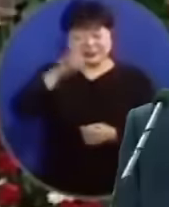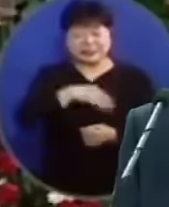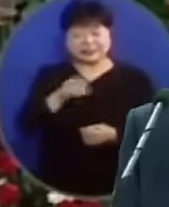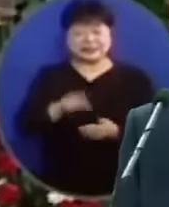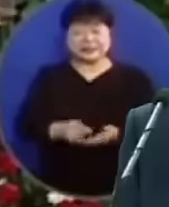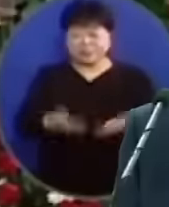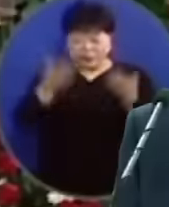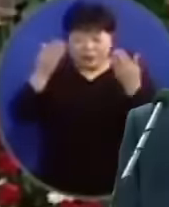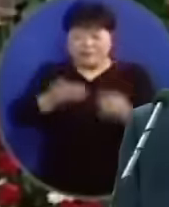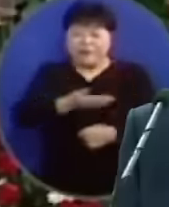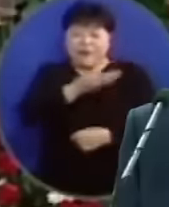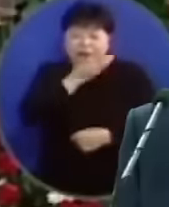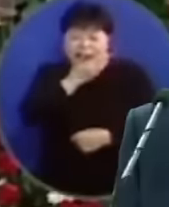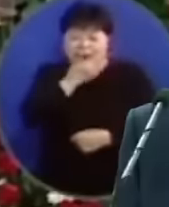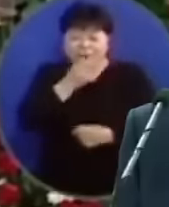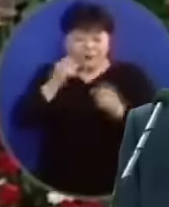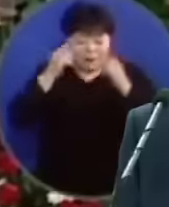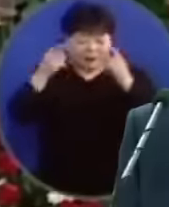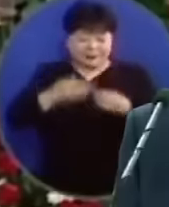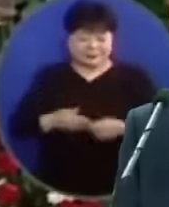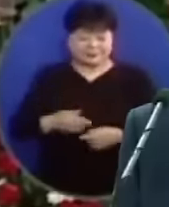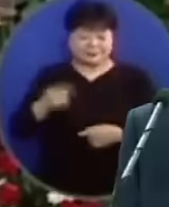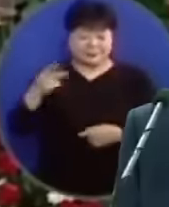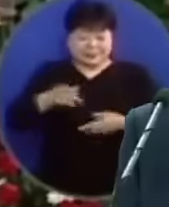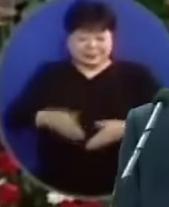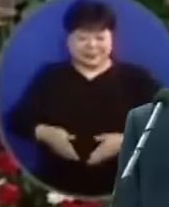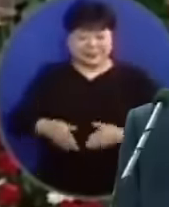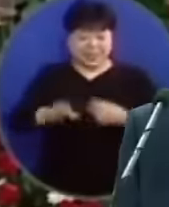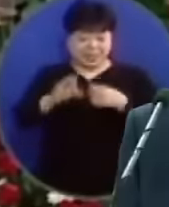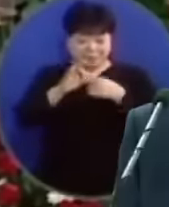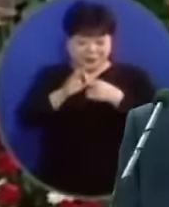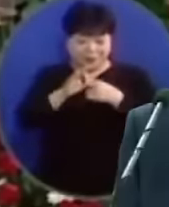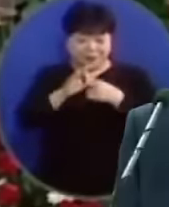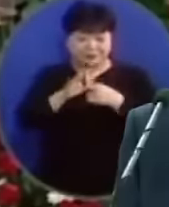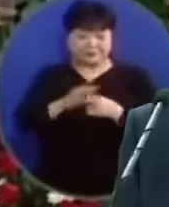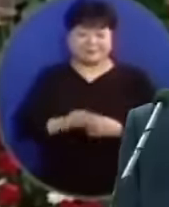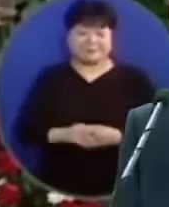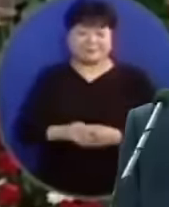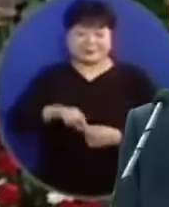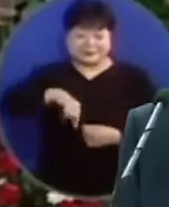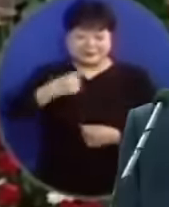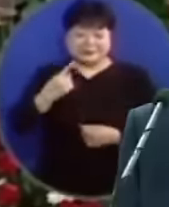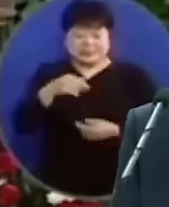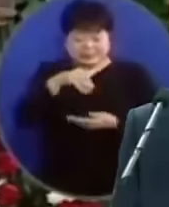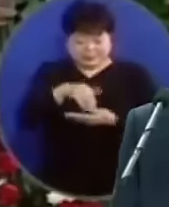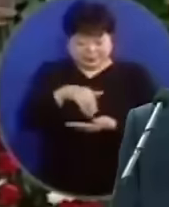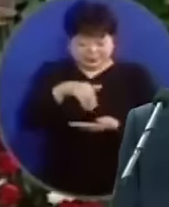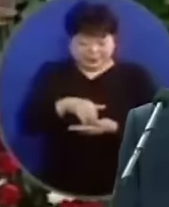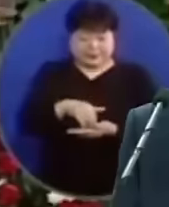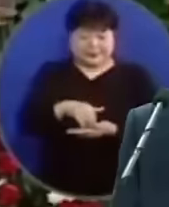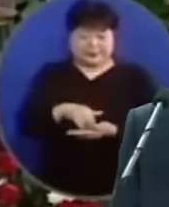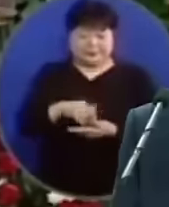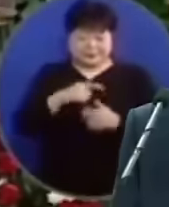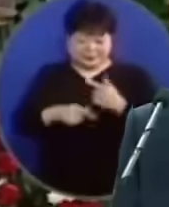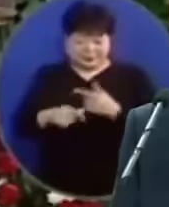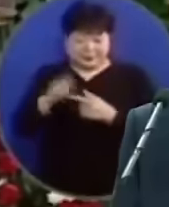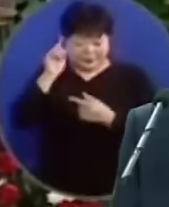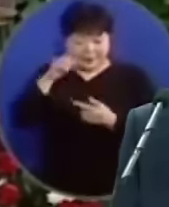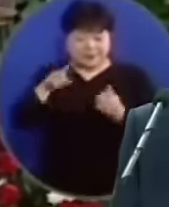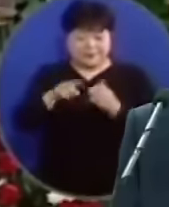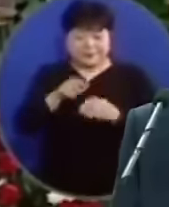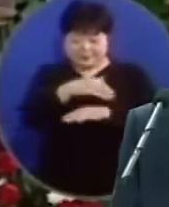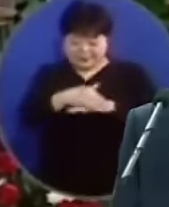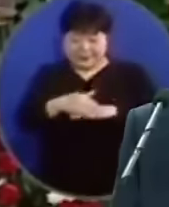얼마나 아까운지를 새삼 깨닫고 다시 태어난다면 매일 하루를 돌아보며 자신을 반성하고 더 나은 내일을 계획하며